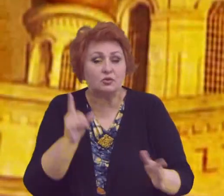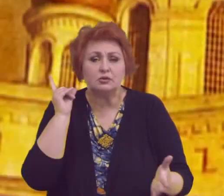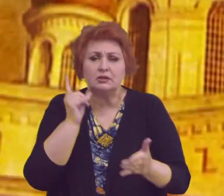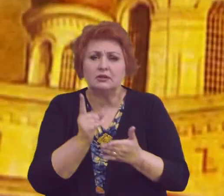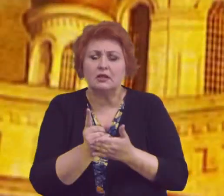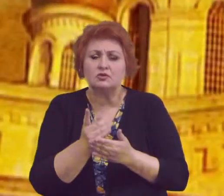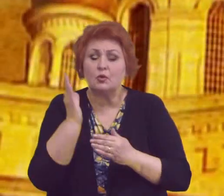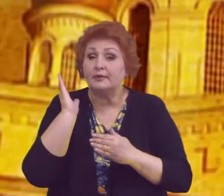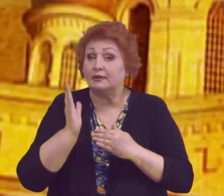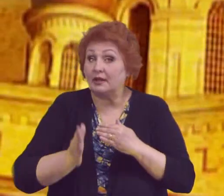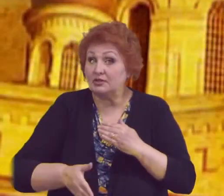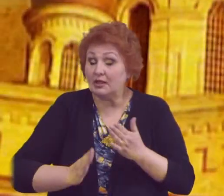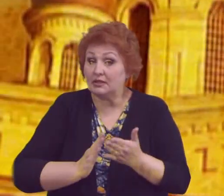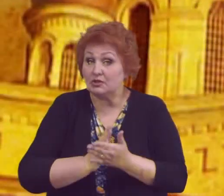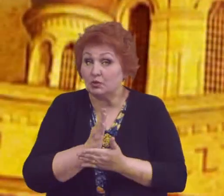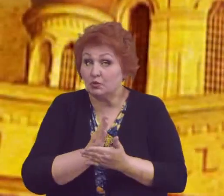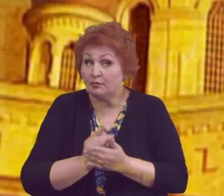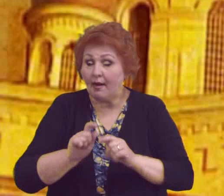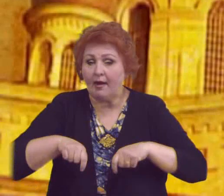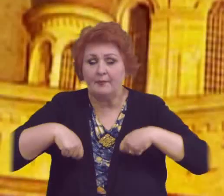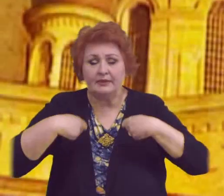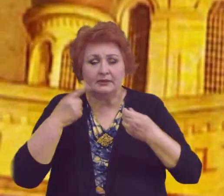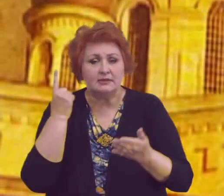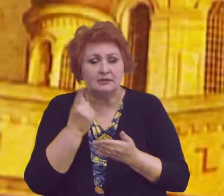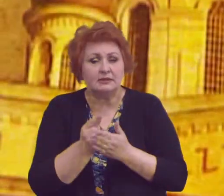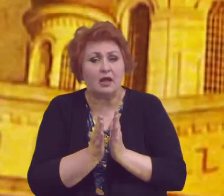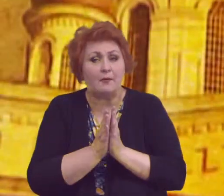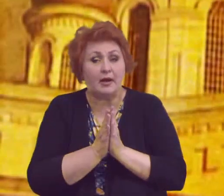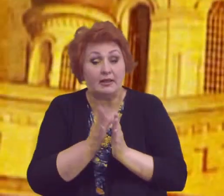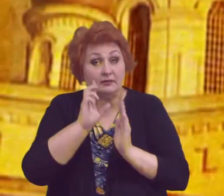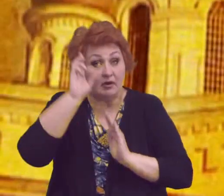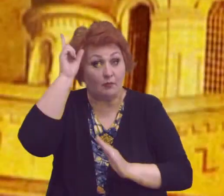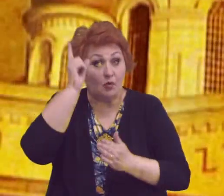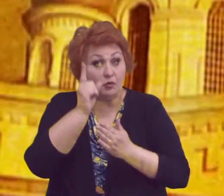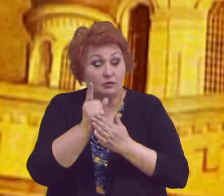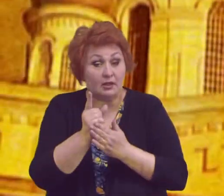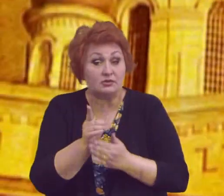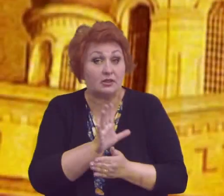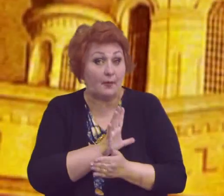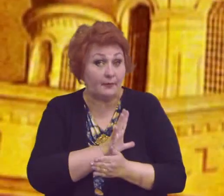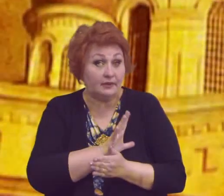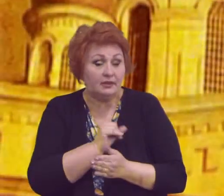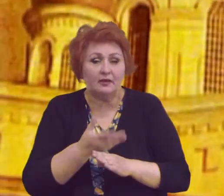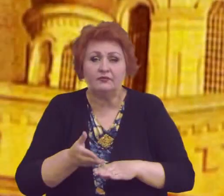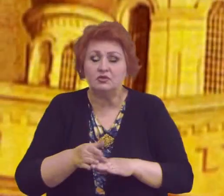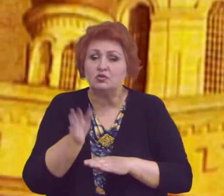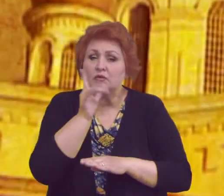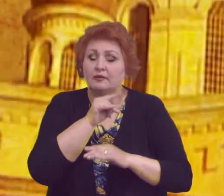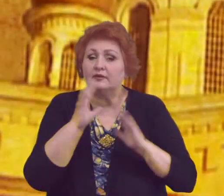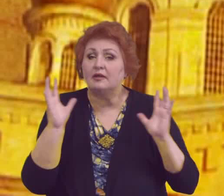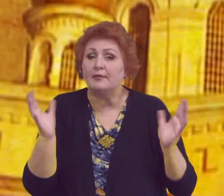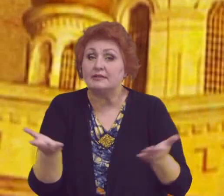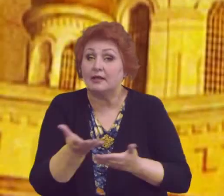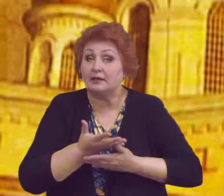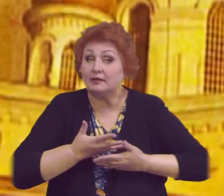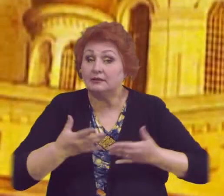должно прекращаться. Бескровная жертва должна приноситься, молитва к Богу должна возноситься, чтобы в тяжелое время сохранить нас